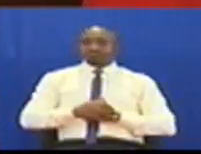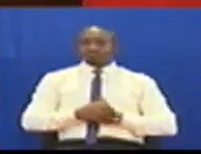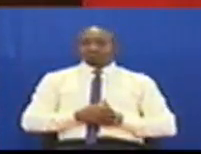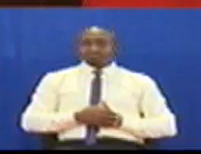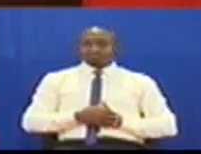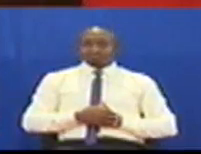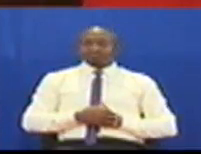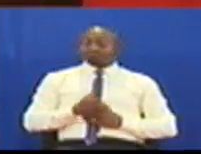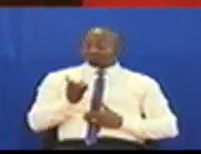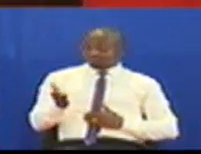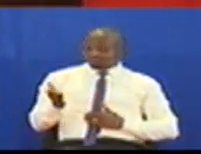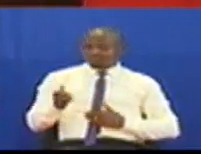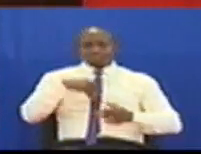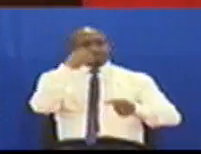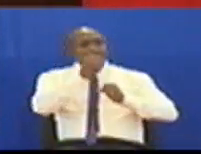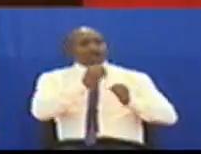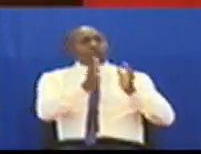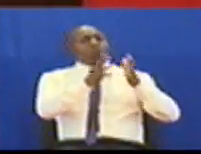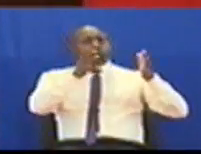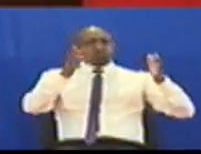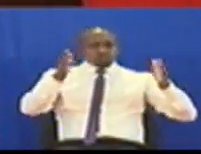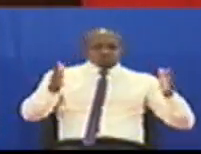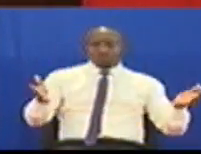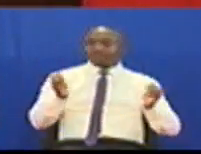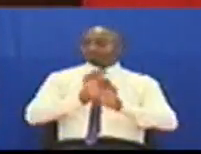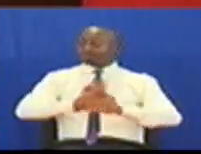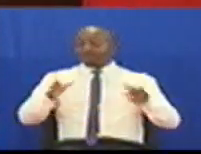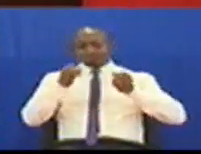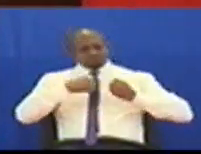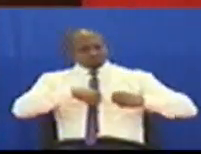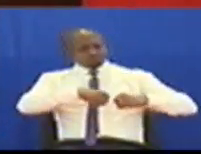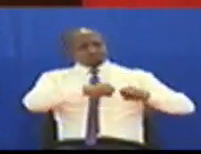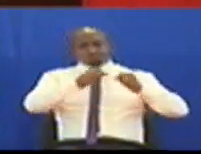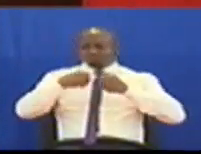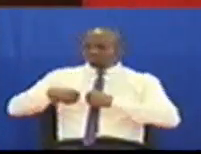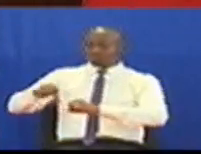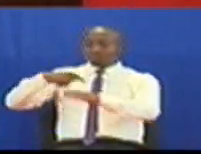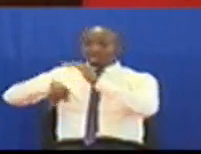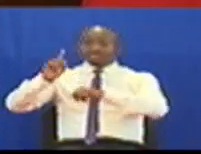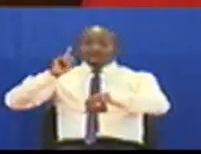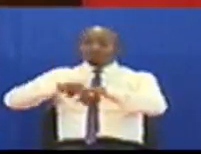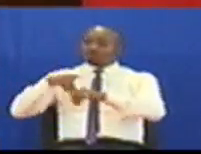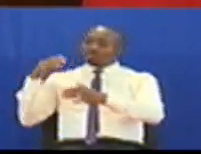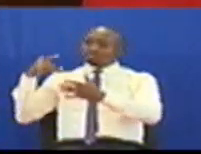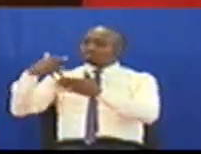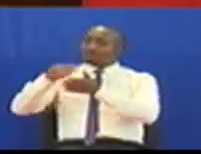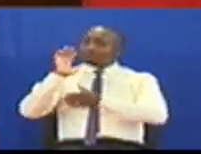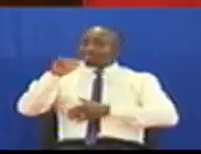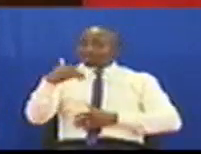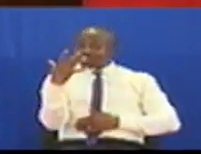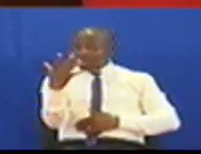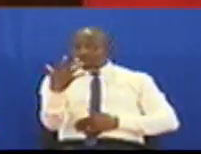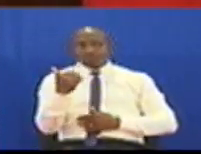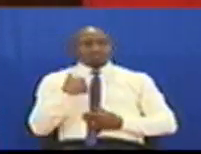John Joseph Pombe Magufuli kwa kazi kubwa sana aliyoifanya katika kipindi cha miaka mitano.